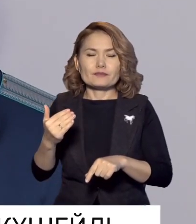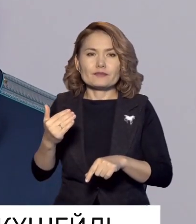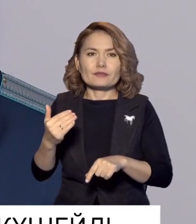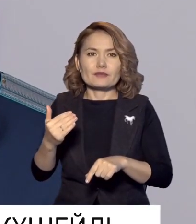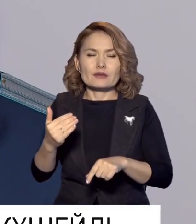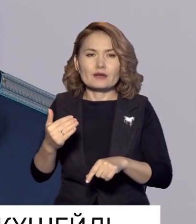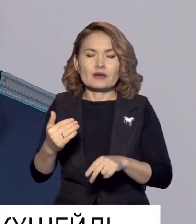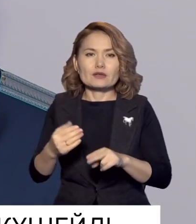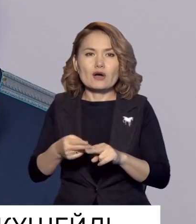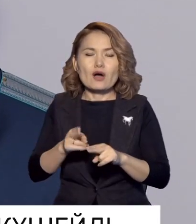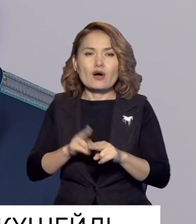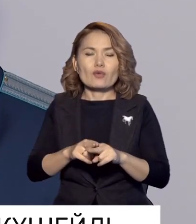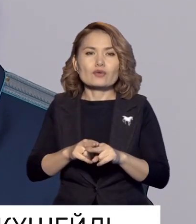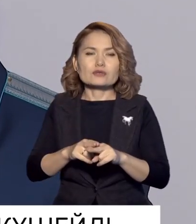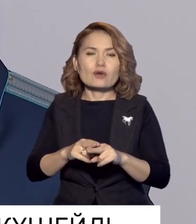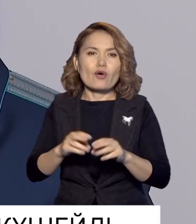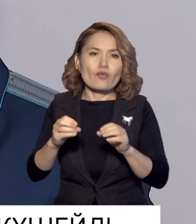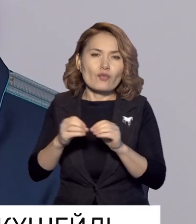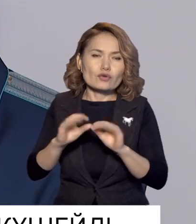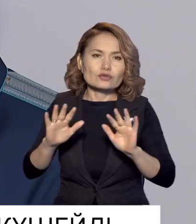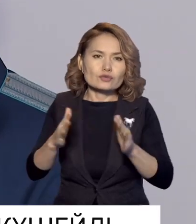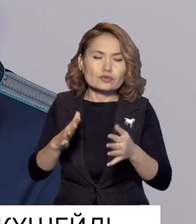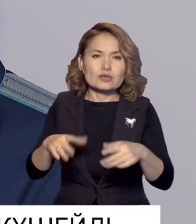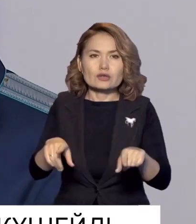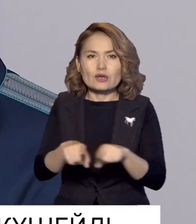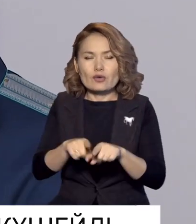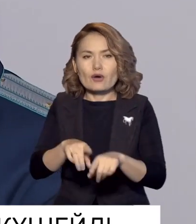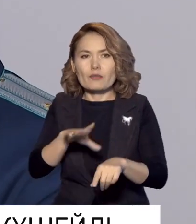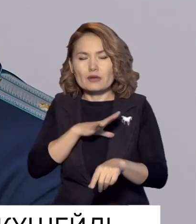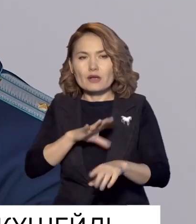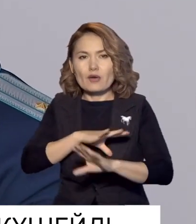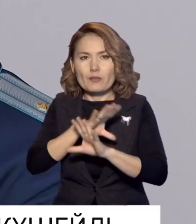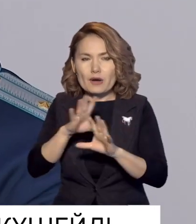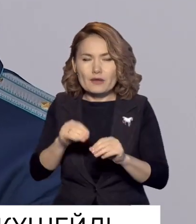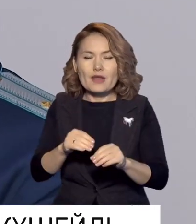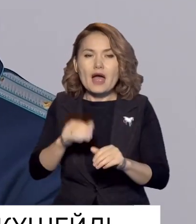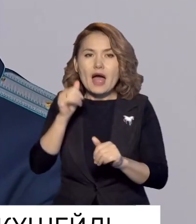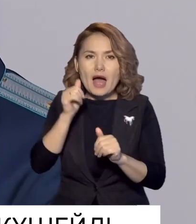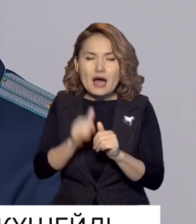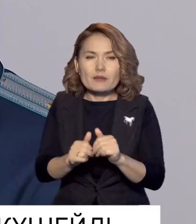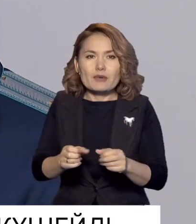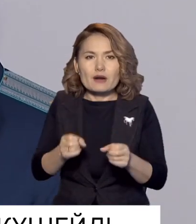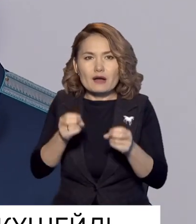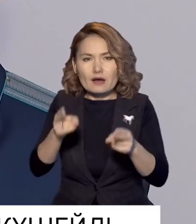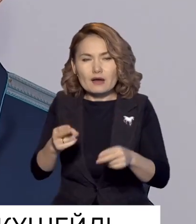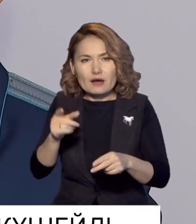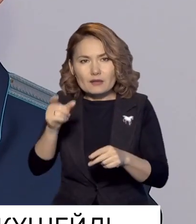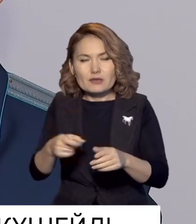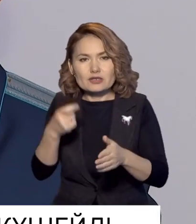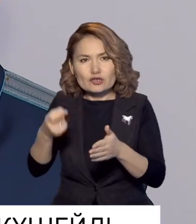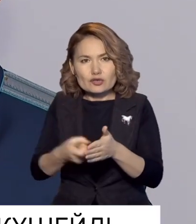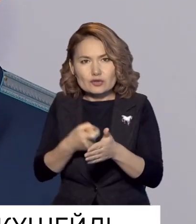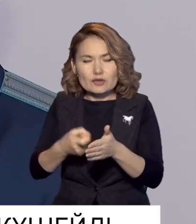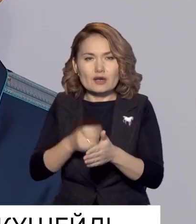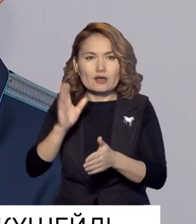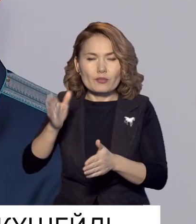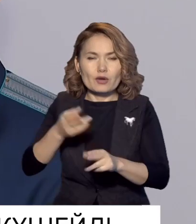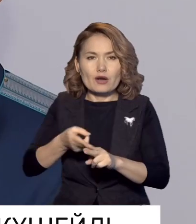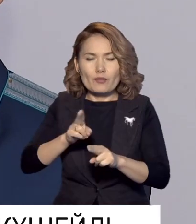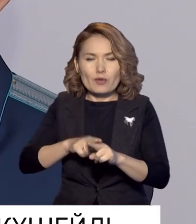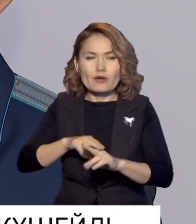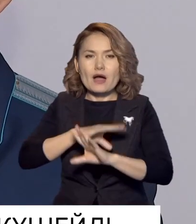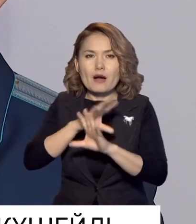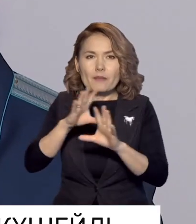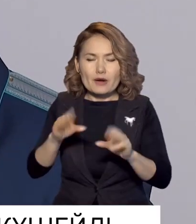10 эпизод тергеледі. Әрине, статистикада бұл 10 эпизод әрбір қылмыс бөлек-бөлек тергеледі. Бірақ шын жиынды бұл 10